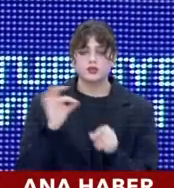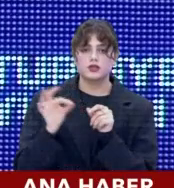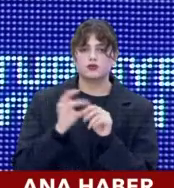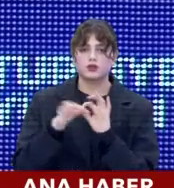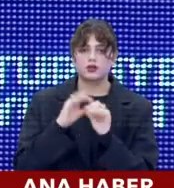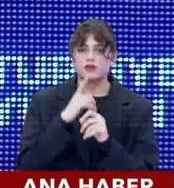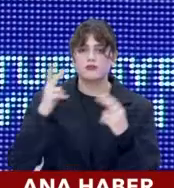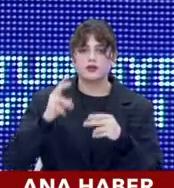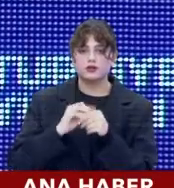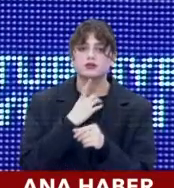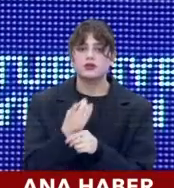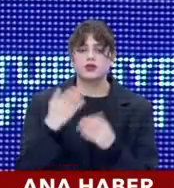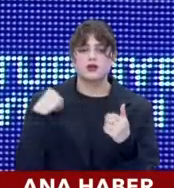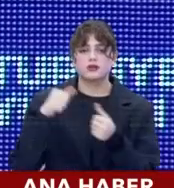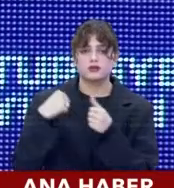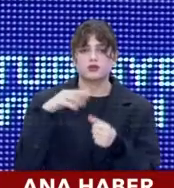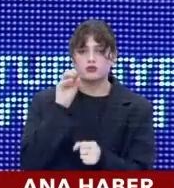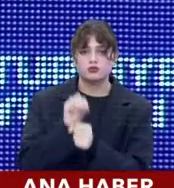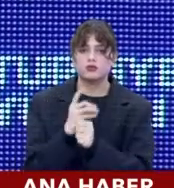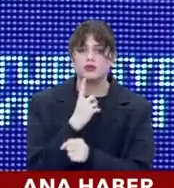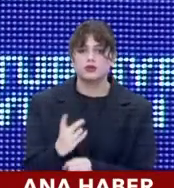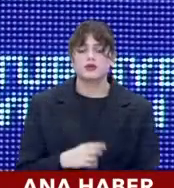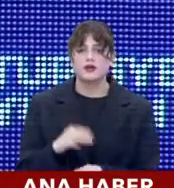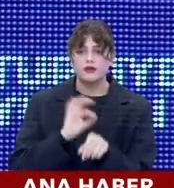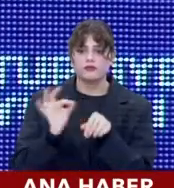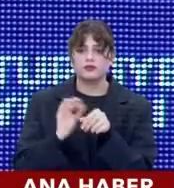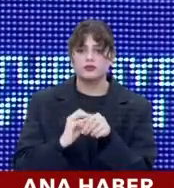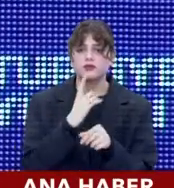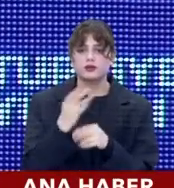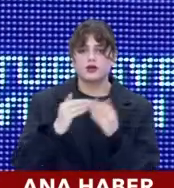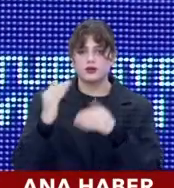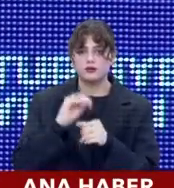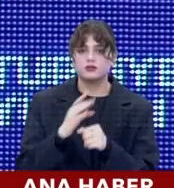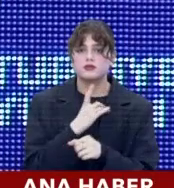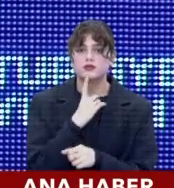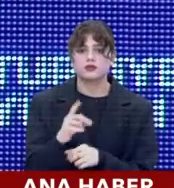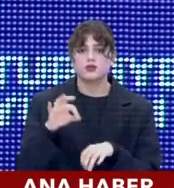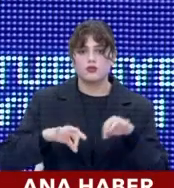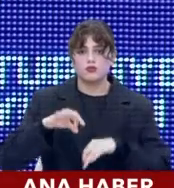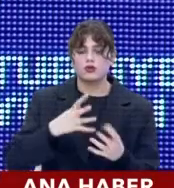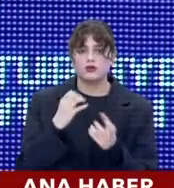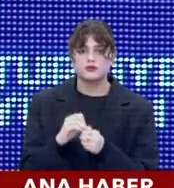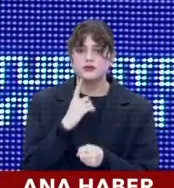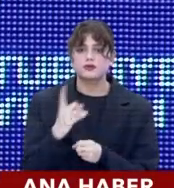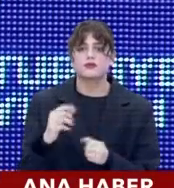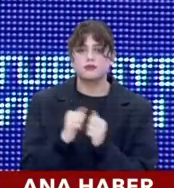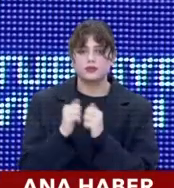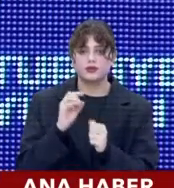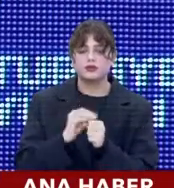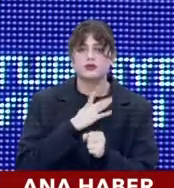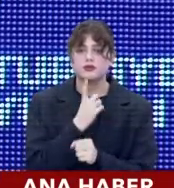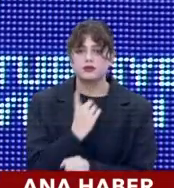Ekonomiyle ilgili mesajlarını ardı arda sıraladı. Enflasyondaki artışın kontrol altına alınmasıyla